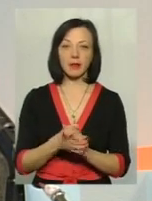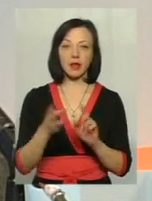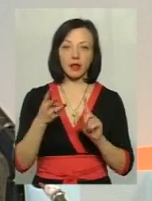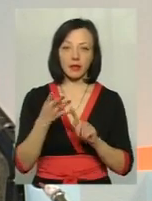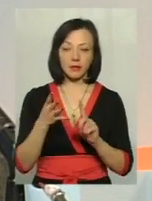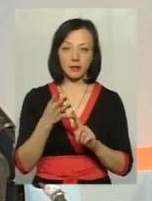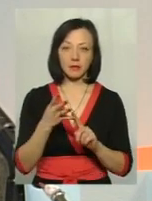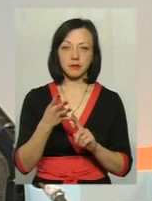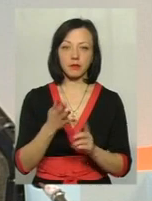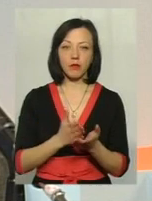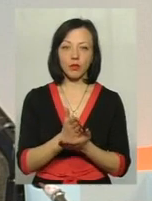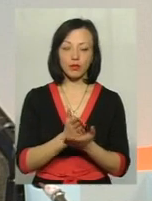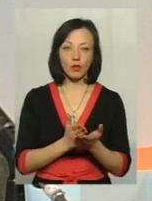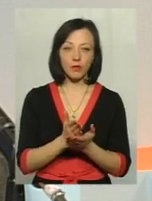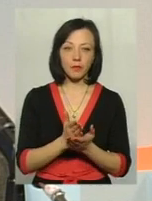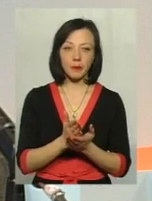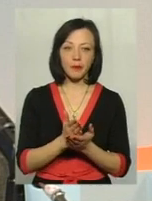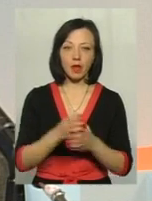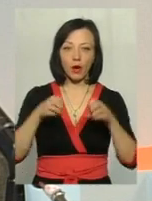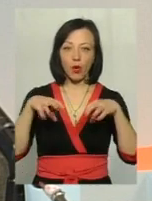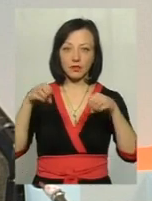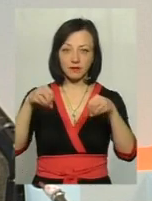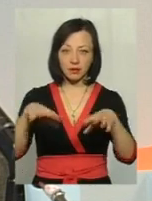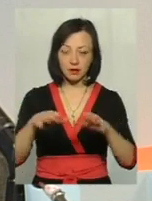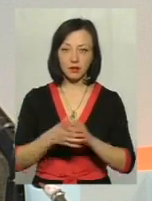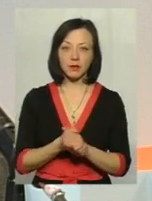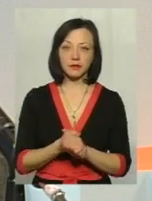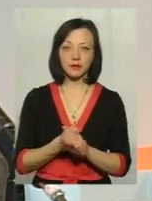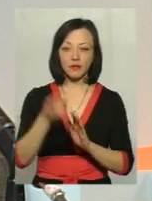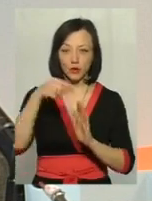Далі обслуговування мереж освітлення